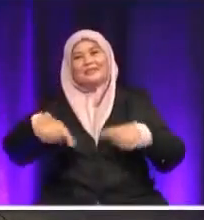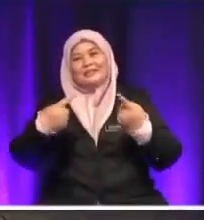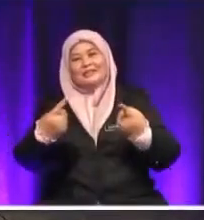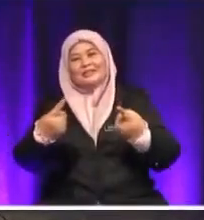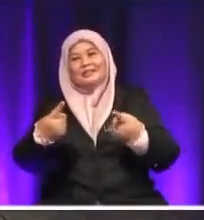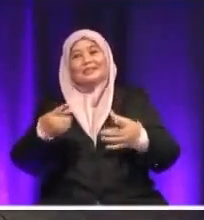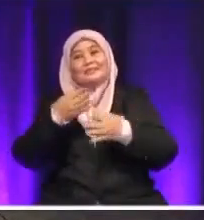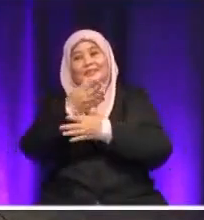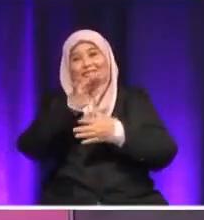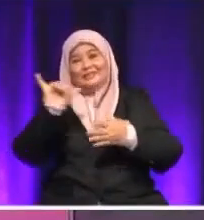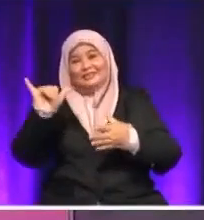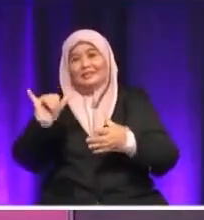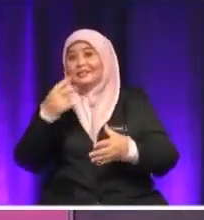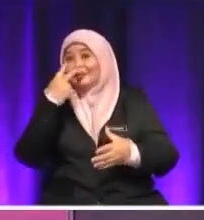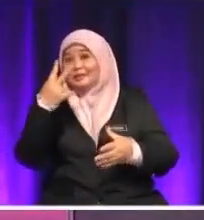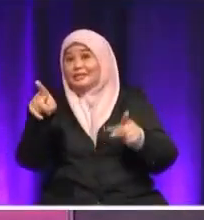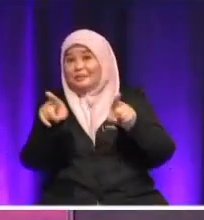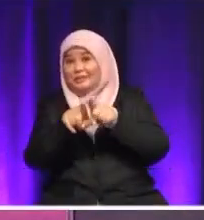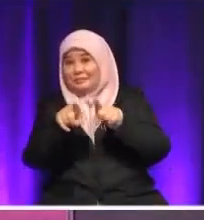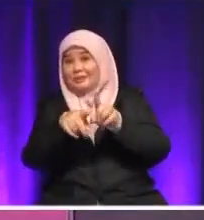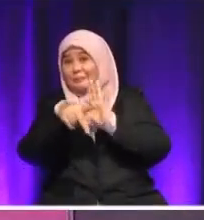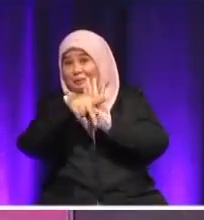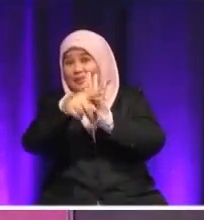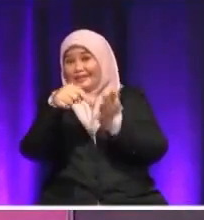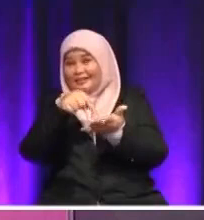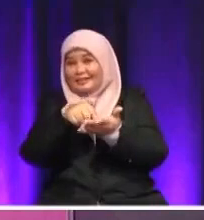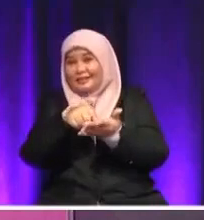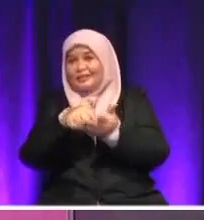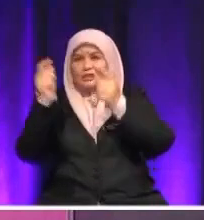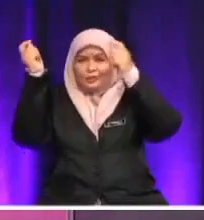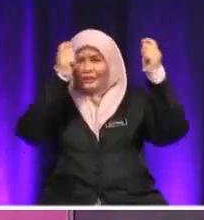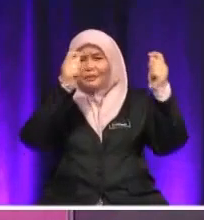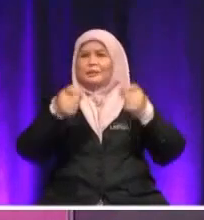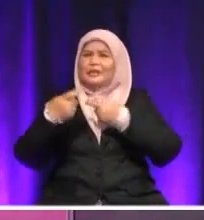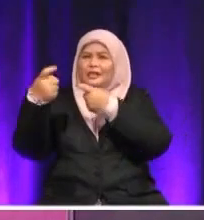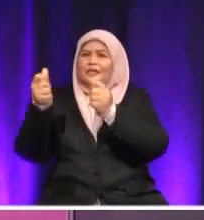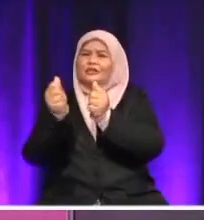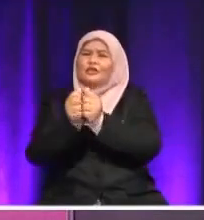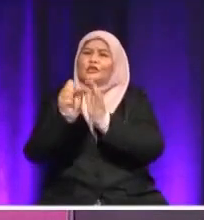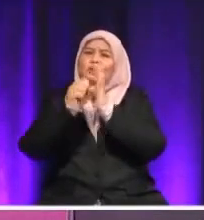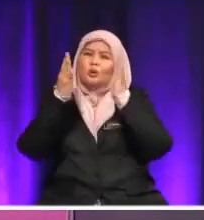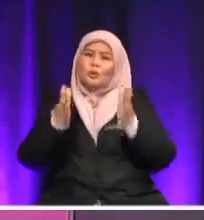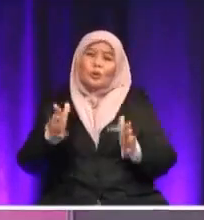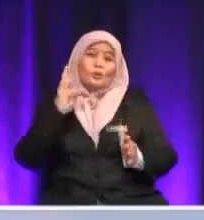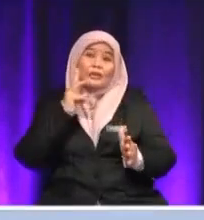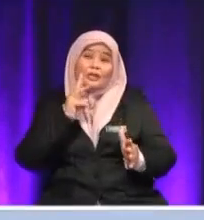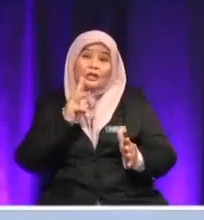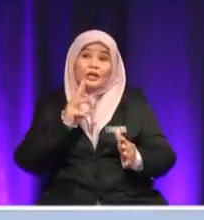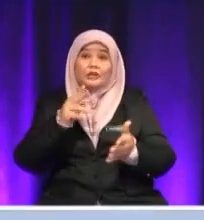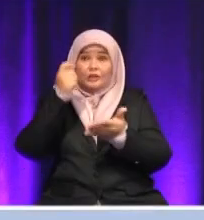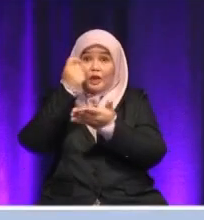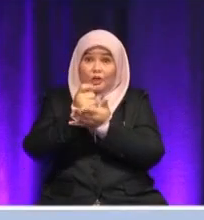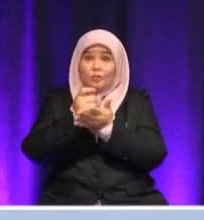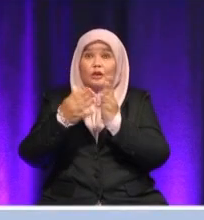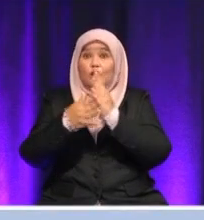situasi seterusnya. Kita tengok sama-sama paparan ini. Okey, situasi ini berkaitan tentang seorang wanita yang ditangkap polis kerana